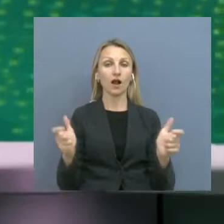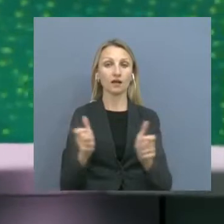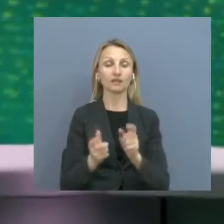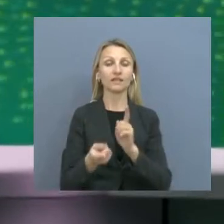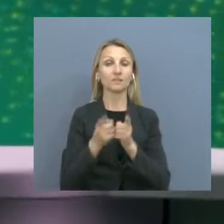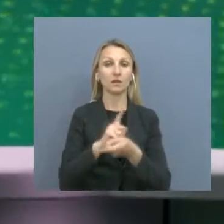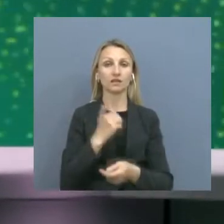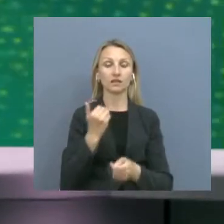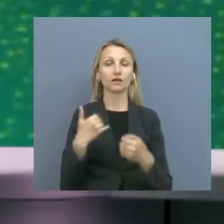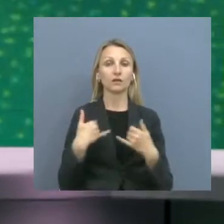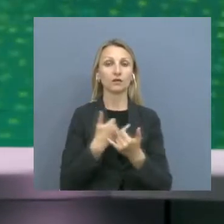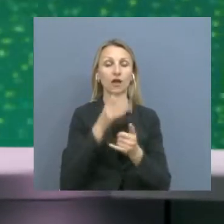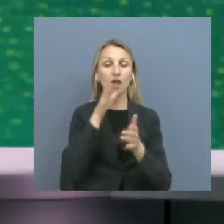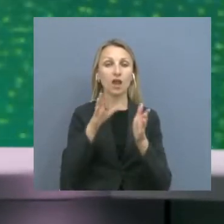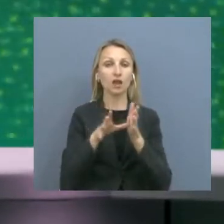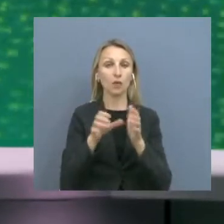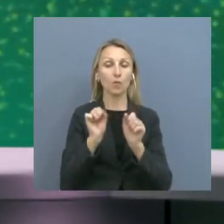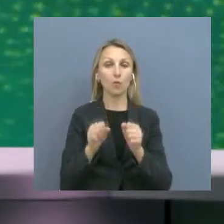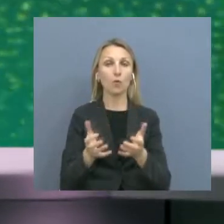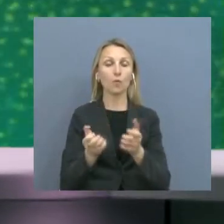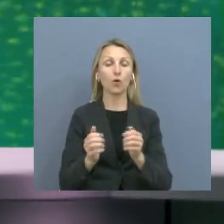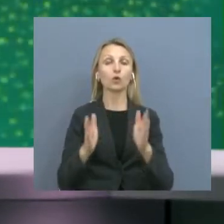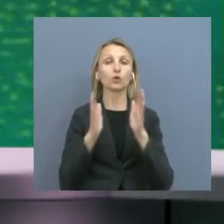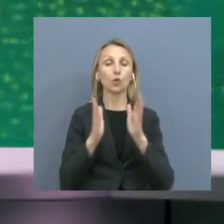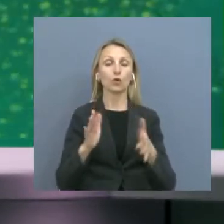их оказания. Электронные услуги можно будет получить